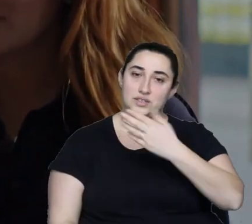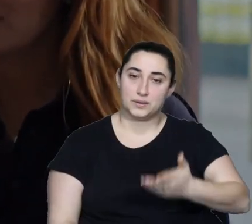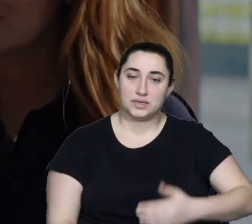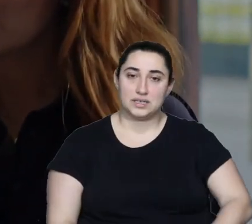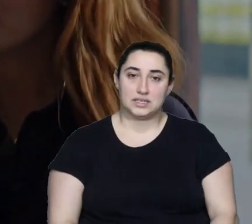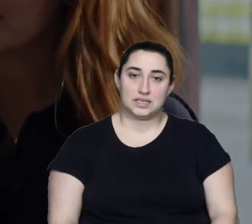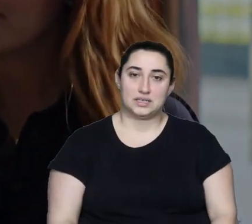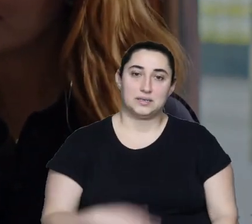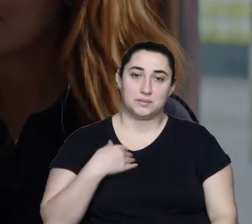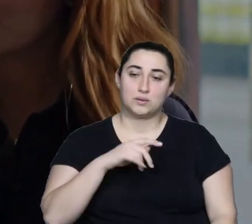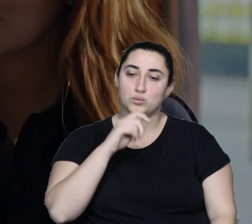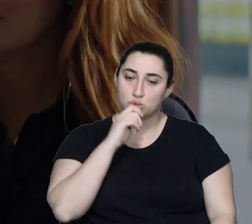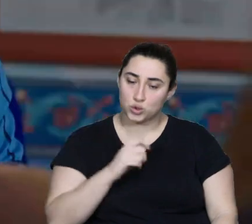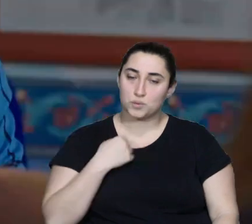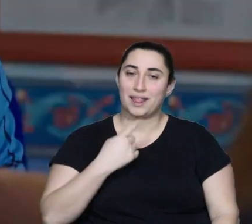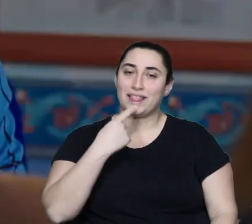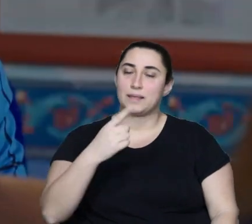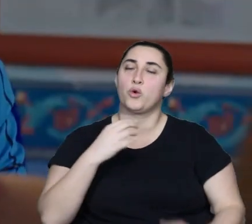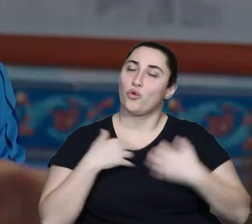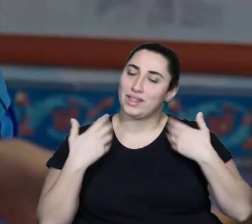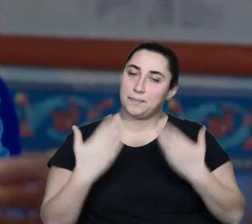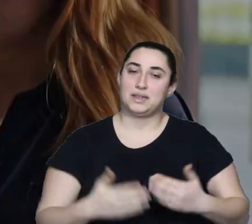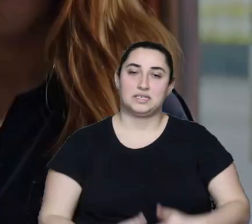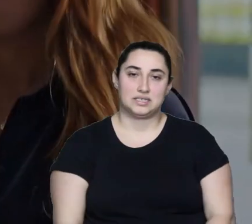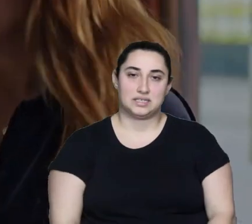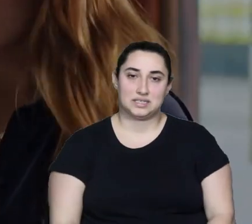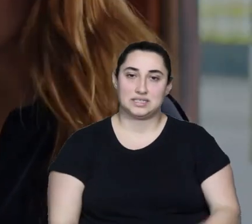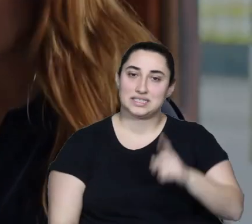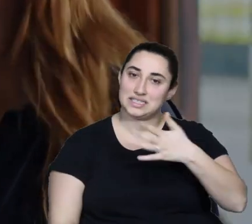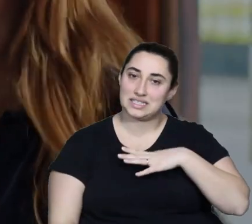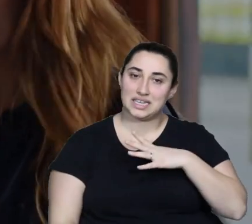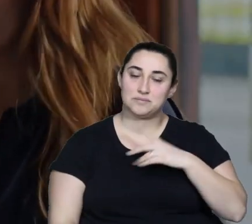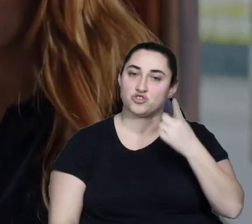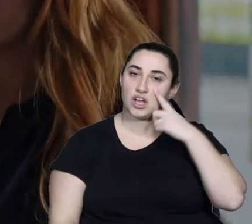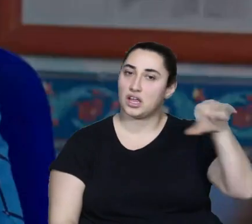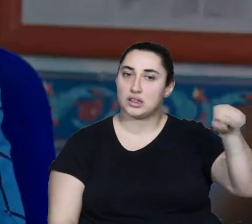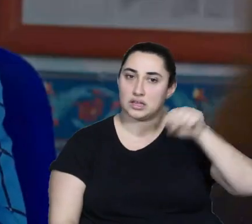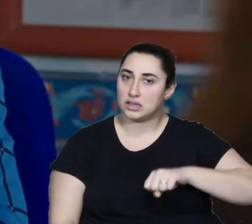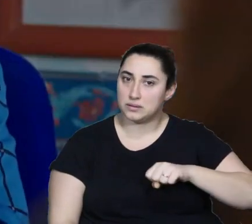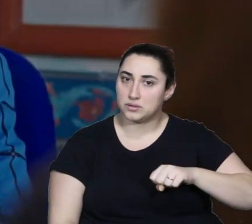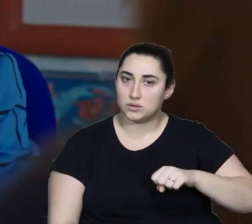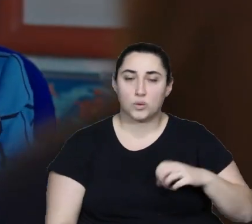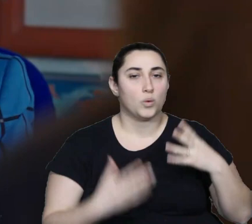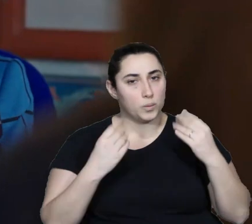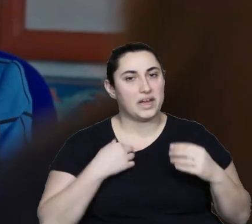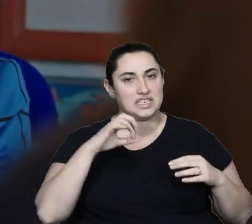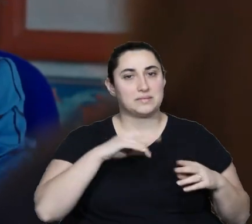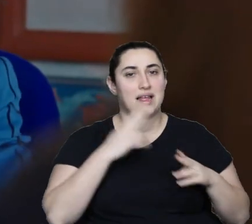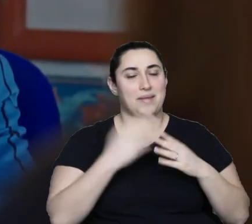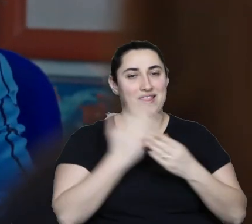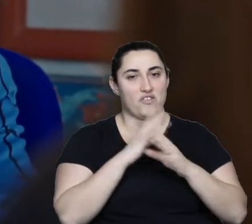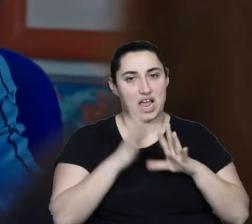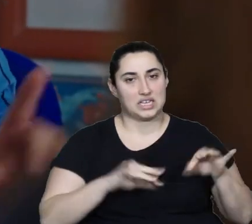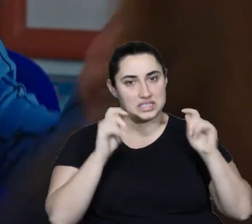ederim. Sözüme de senedime de güvenebilirsiniz Yaşar Bey. İsterseniz bir şahit de getirebilirsiniz. Olur, ben şimdi hemen